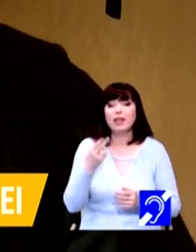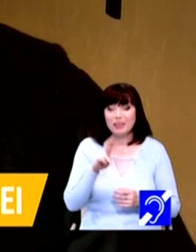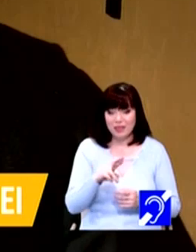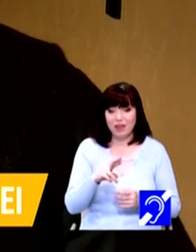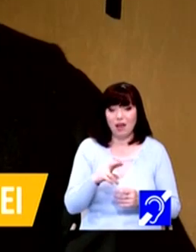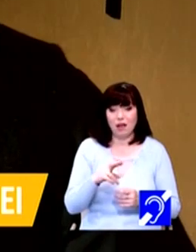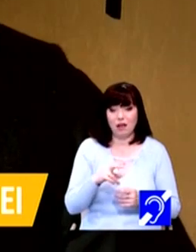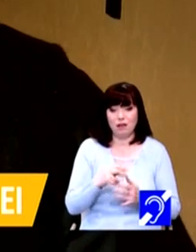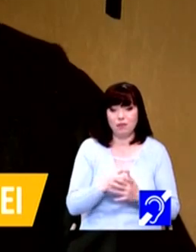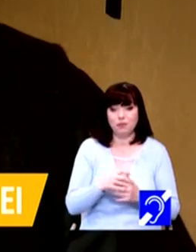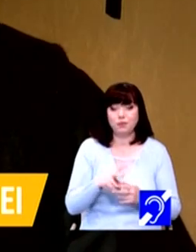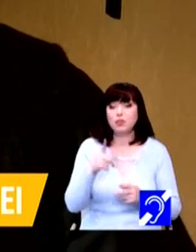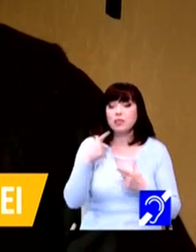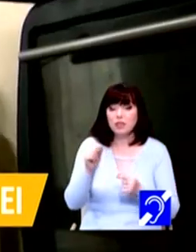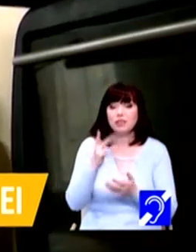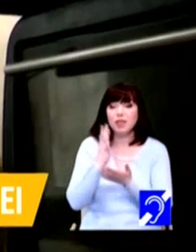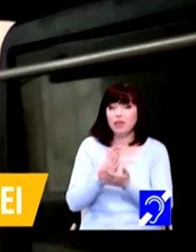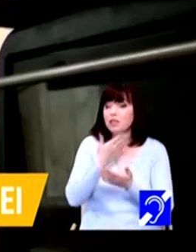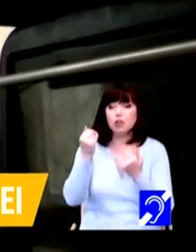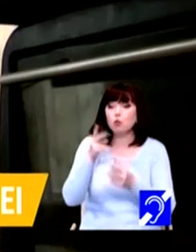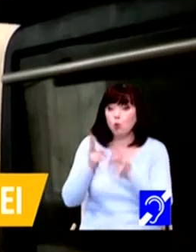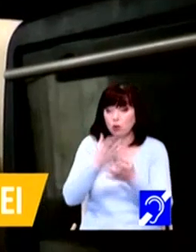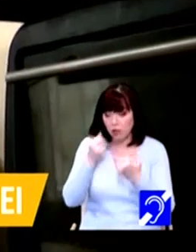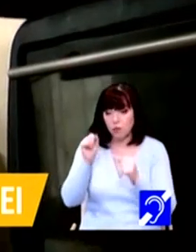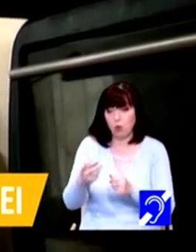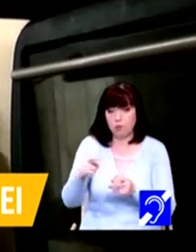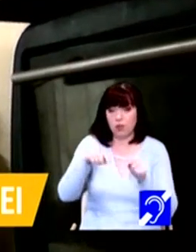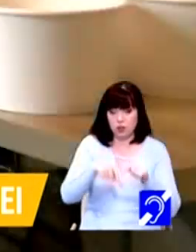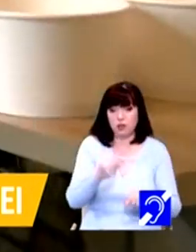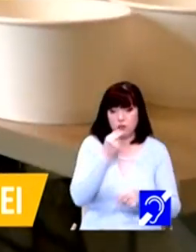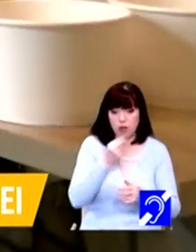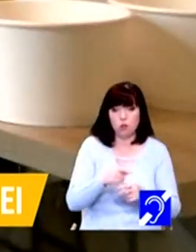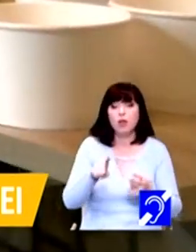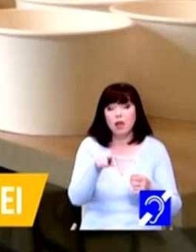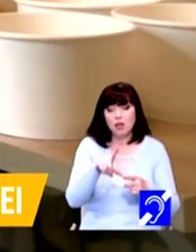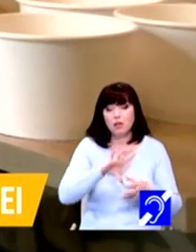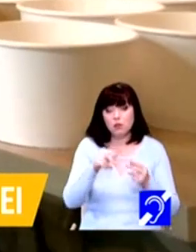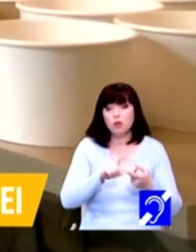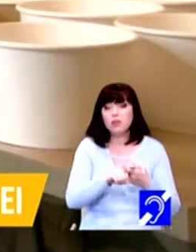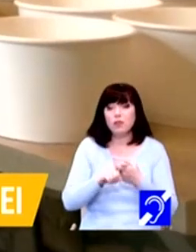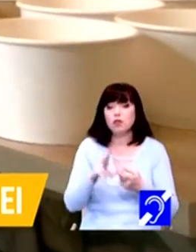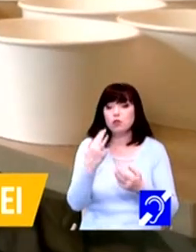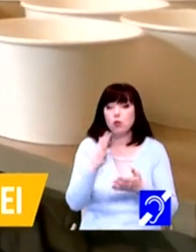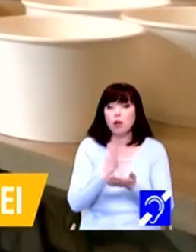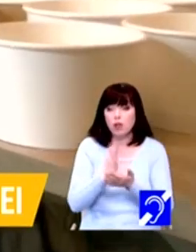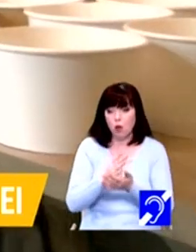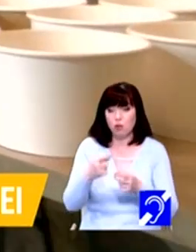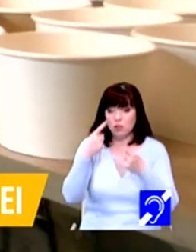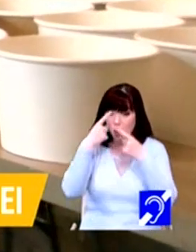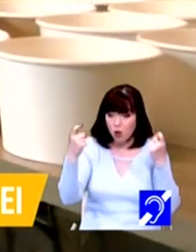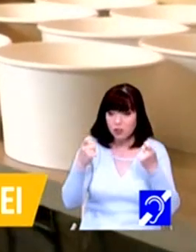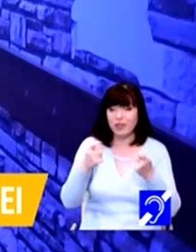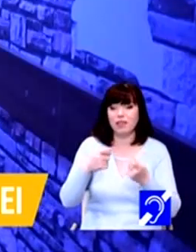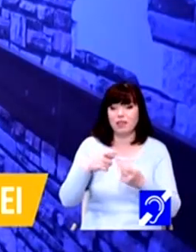de cazare unde nu există bucătărie. Bucatele sunt împărțite în funcție de numărul de refugiați cazați în hotelurile și pensiunile